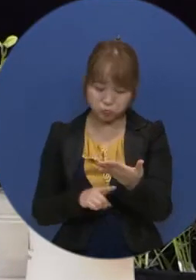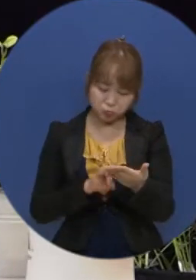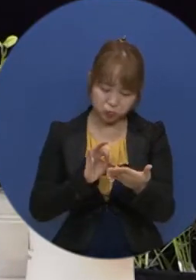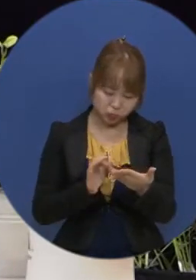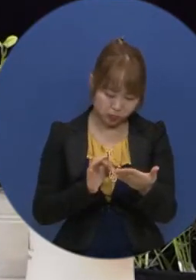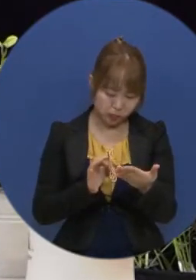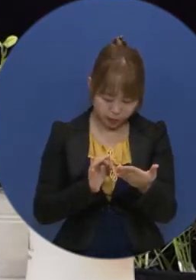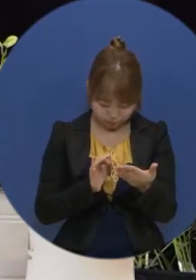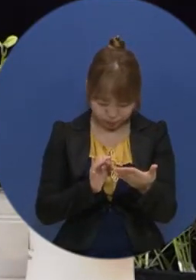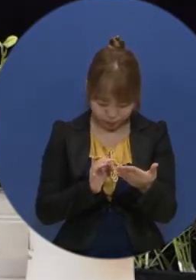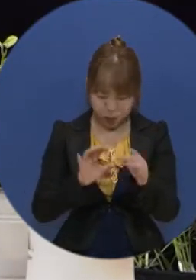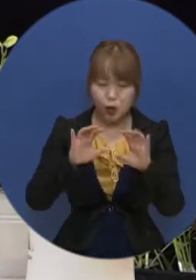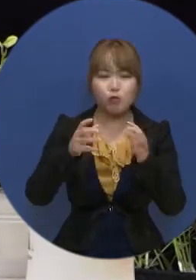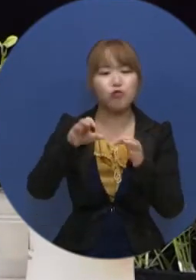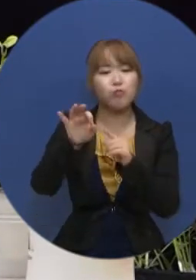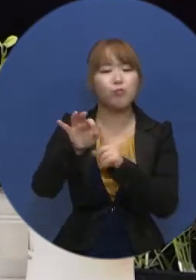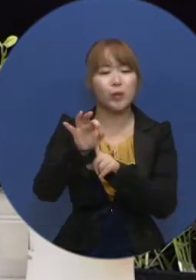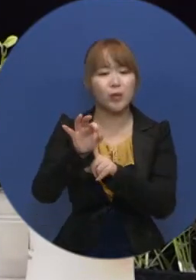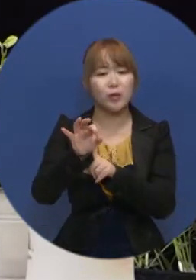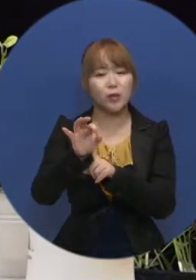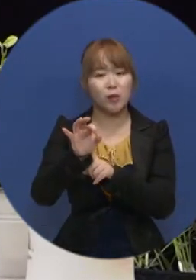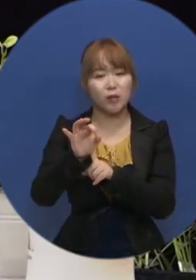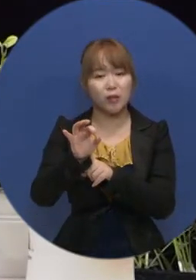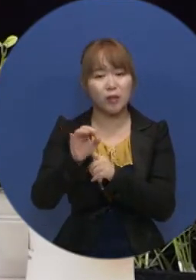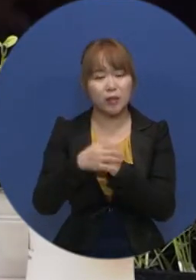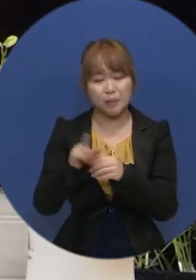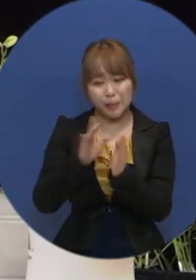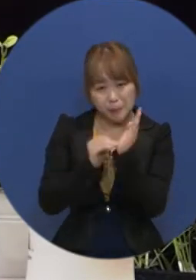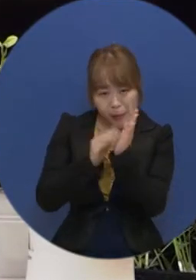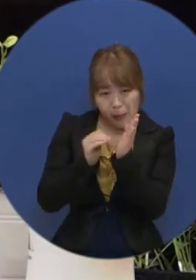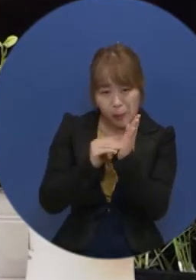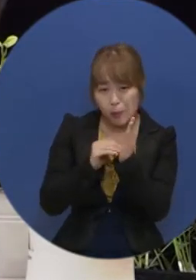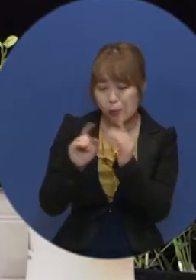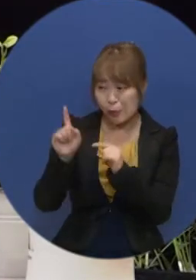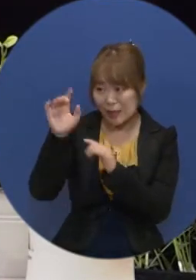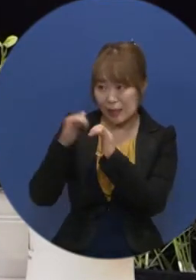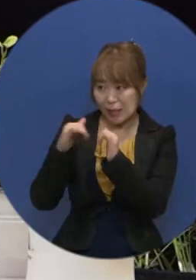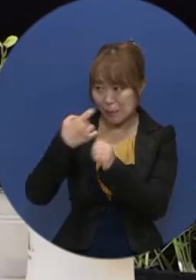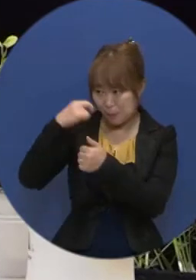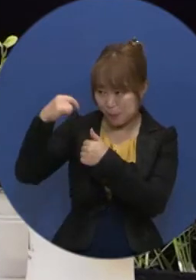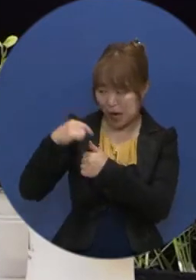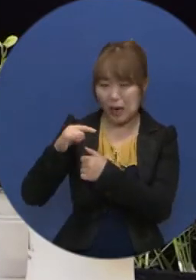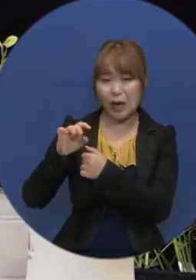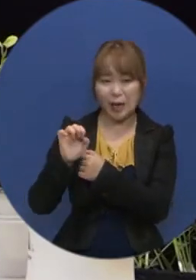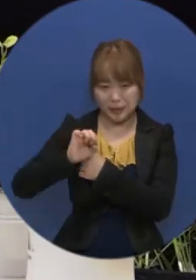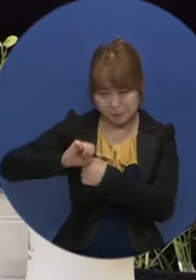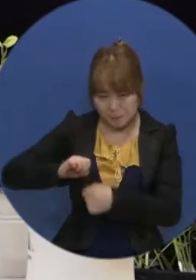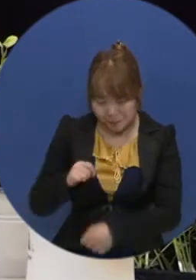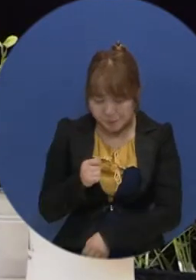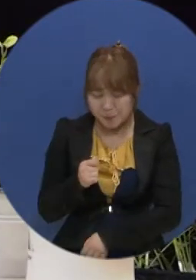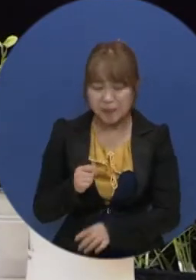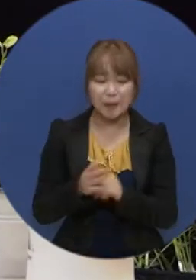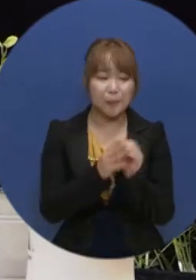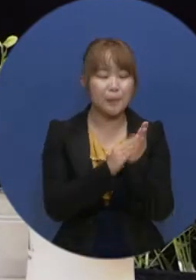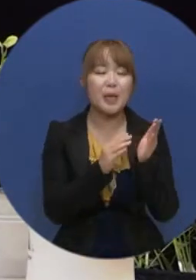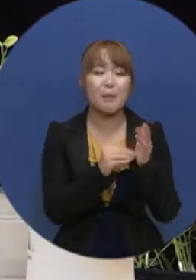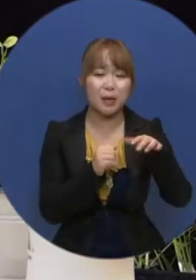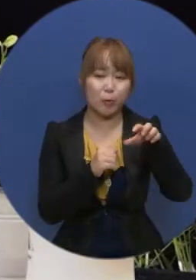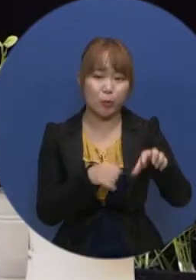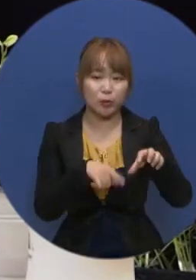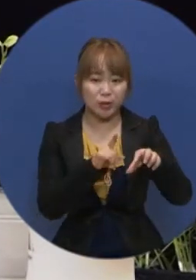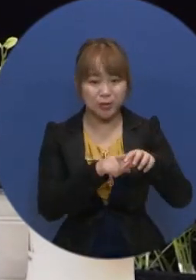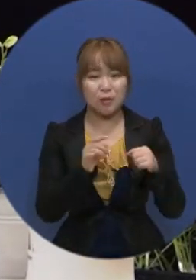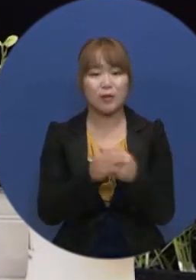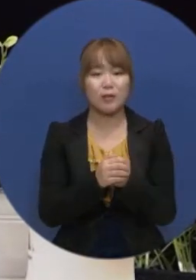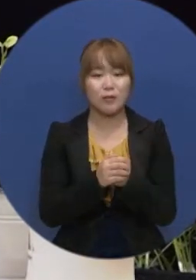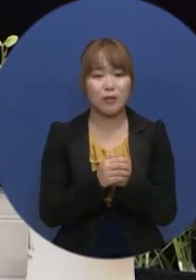왔는데 그 극비로 제가 이제 그 윗사람 명에 의해서 네네. 비밀 장소에서